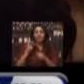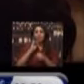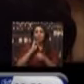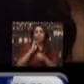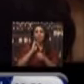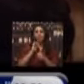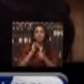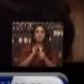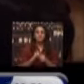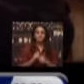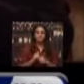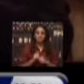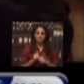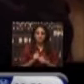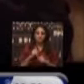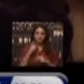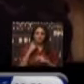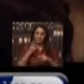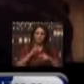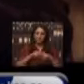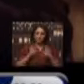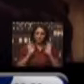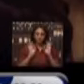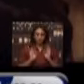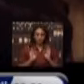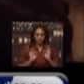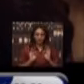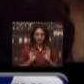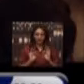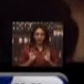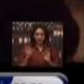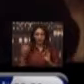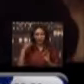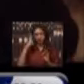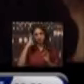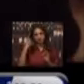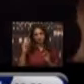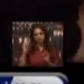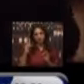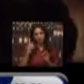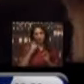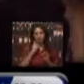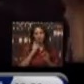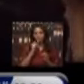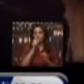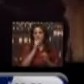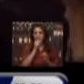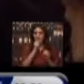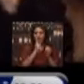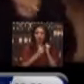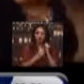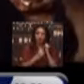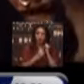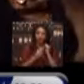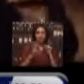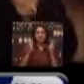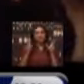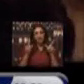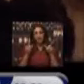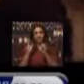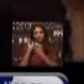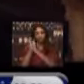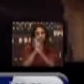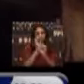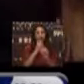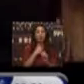أنا، وده بيترجم سواء في الميكروفون أو في الفيديو أو في الكاميرا